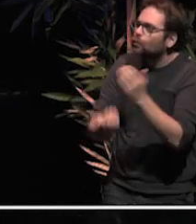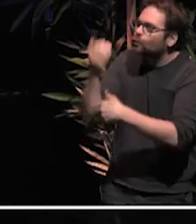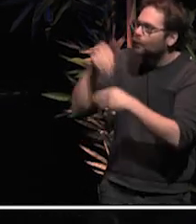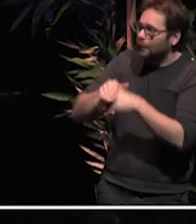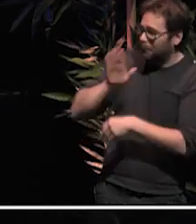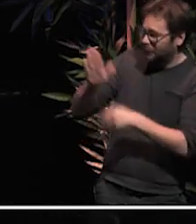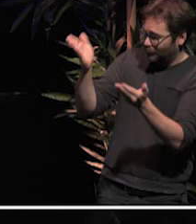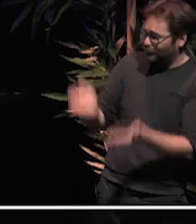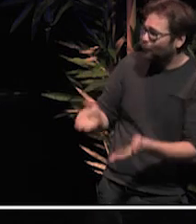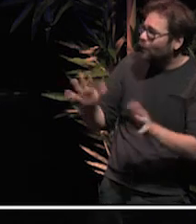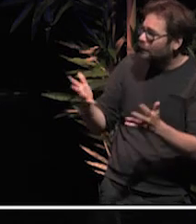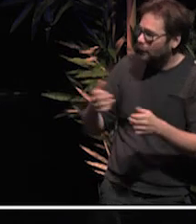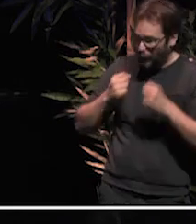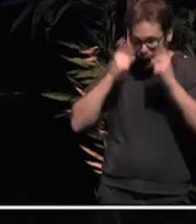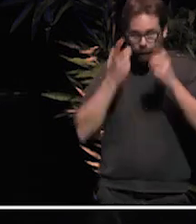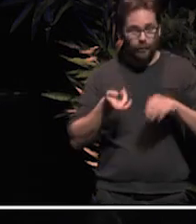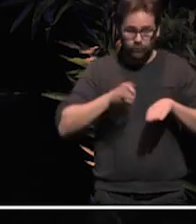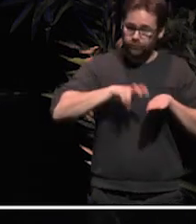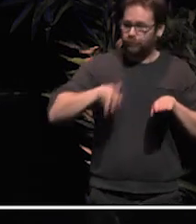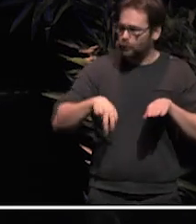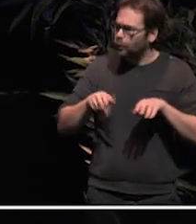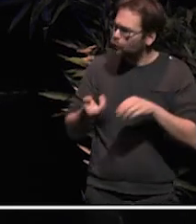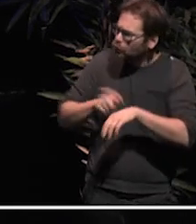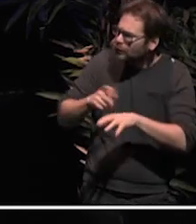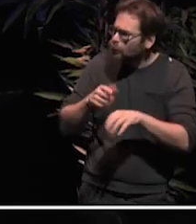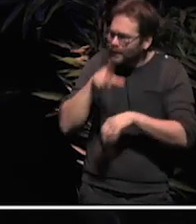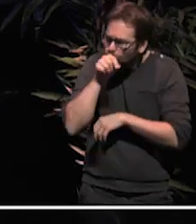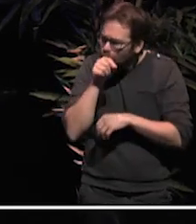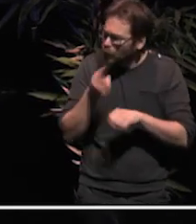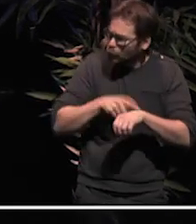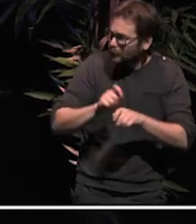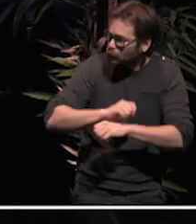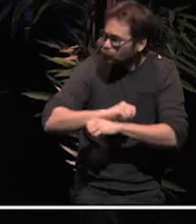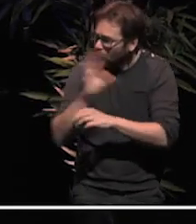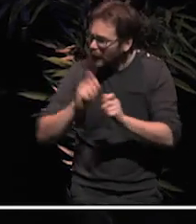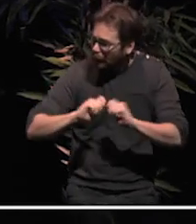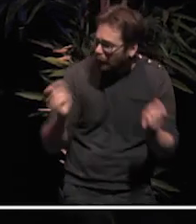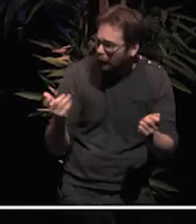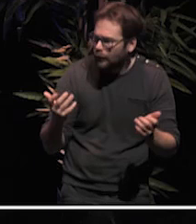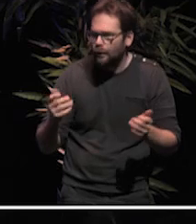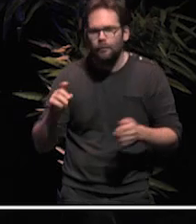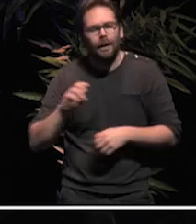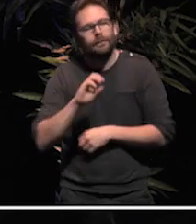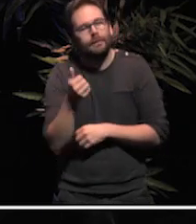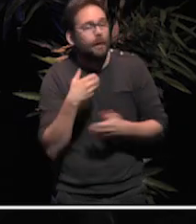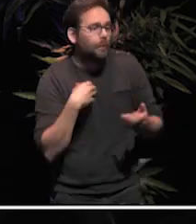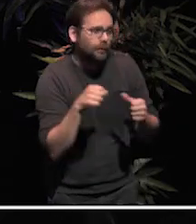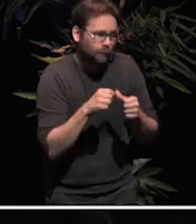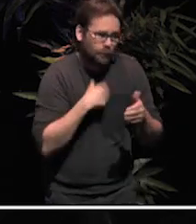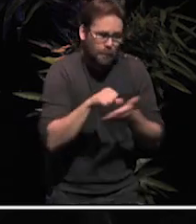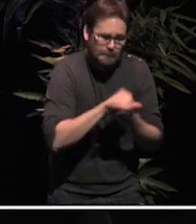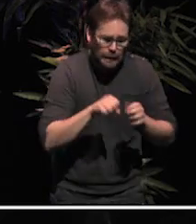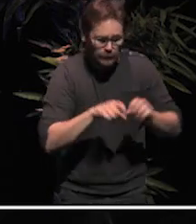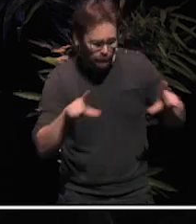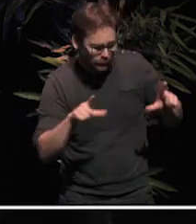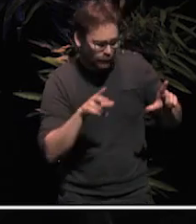Vous vous levez et vous vous dites tout de suite, c'est le journal, c'est Twitter. La première des choses que je vais faire, c'est regarder mes mails, évidemment. La seconde chose